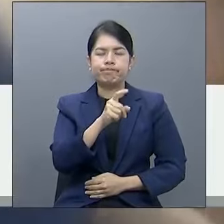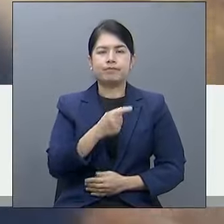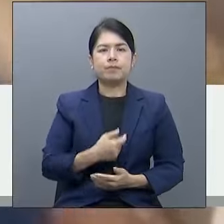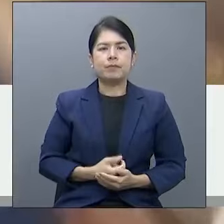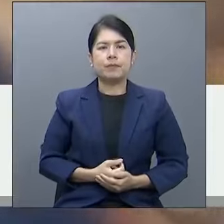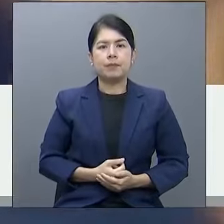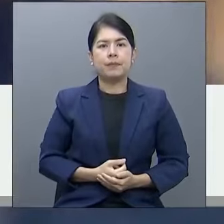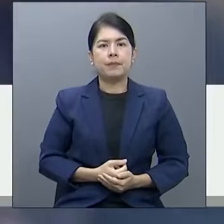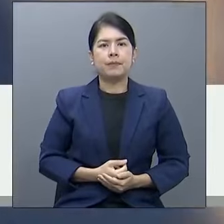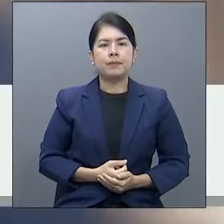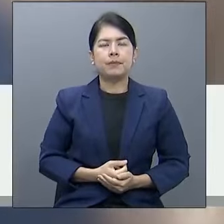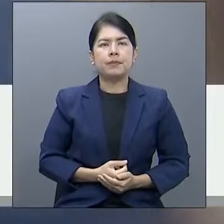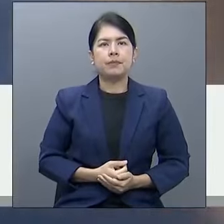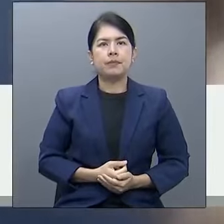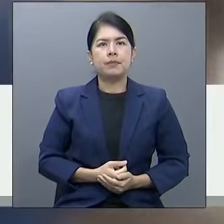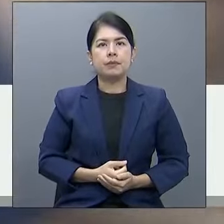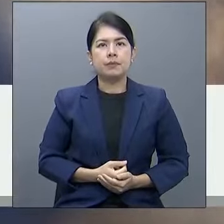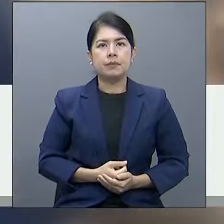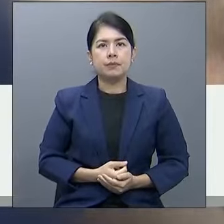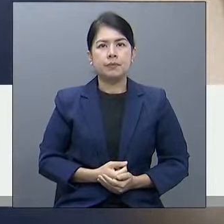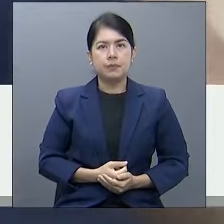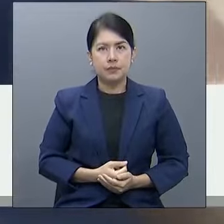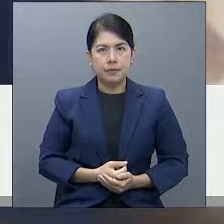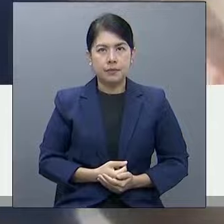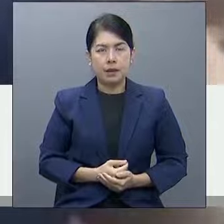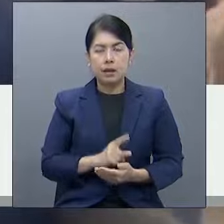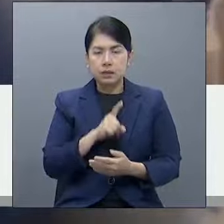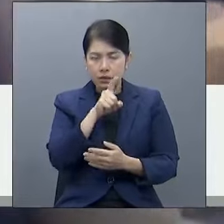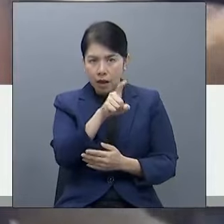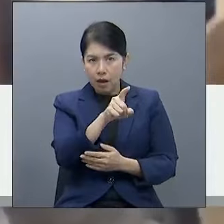ไม แล้วที่เราไปอยู่ในที่เกิดเหตุวันนั้นนะ